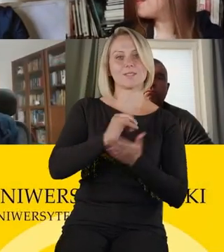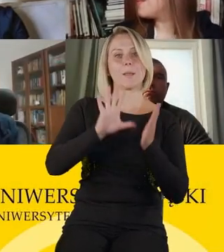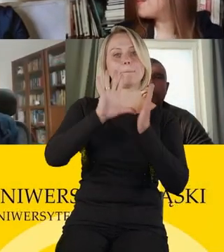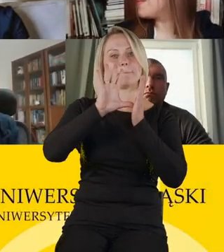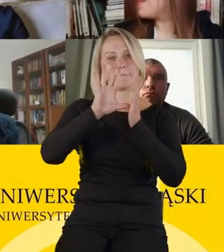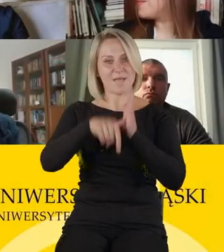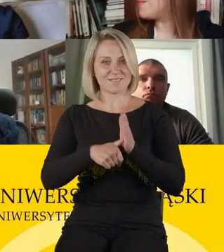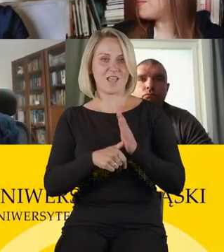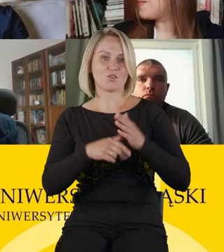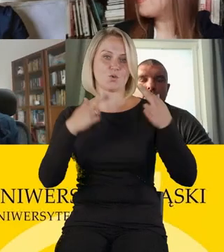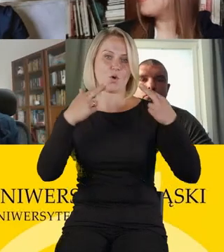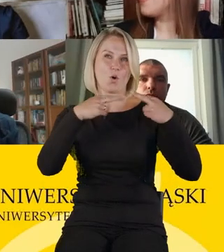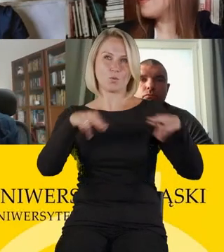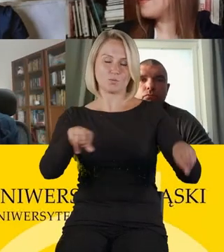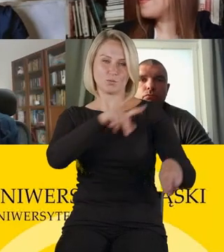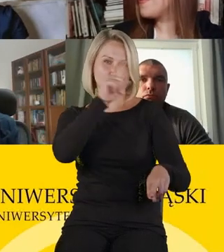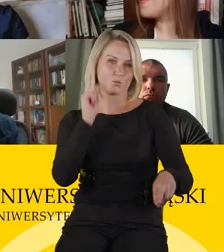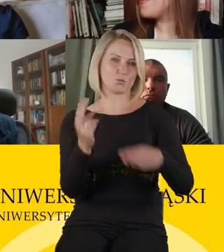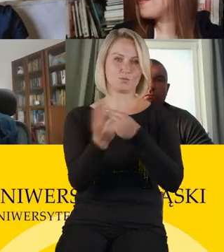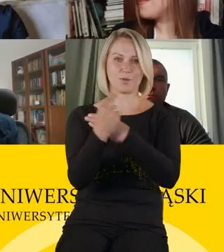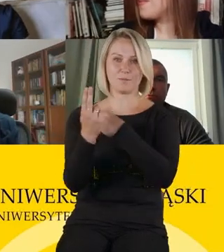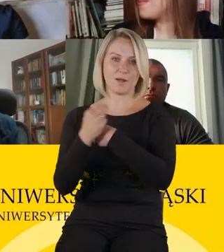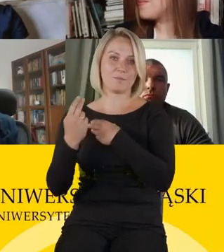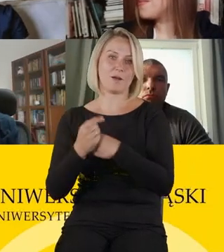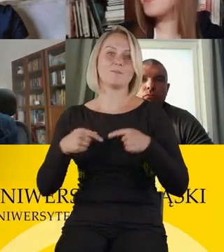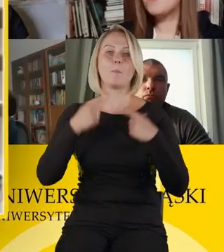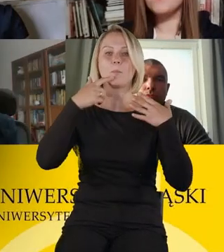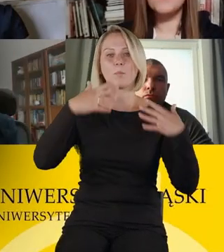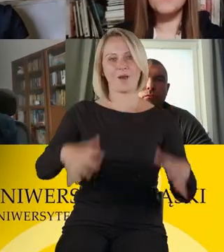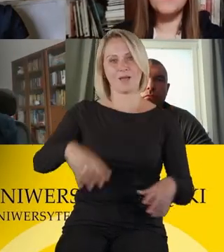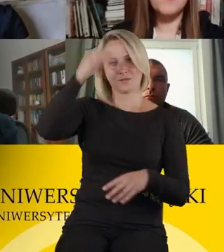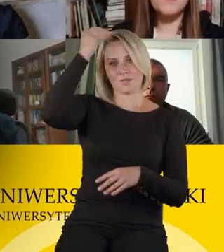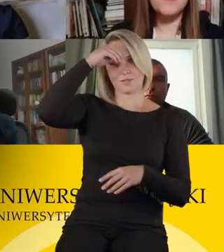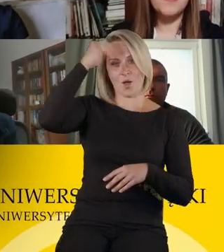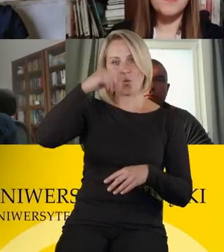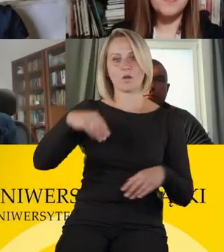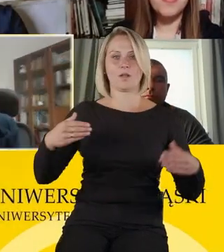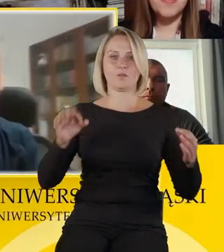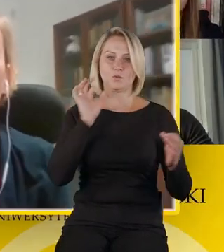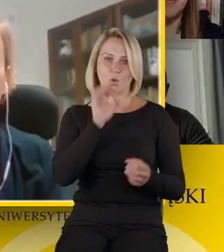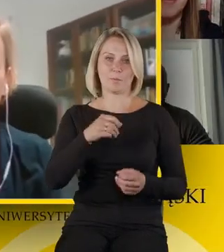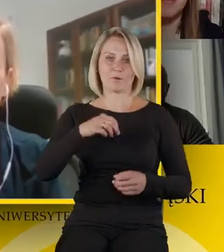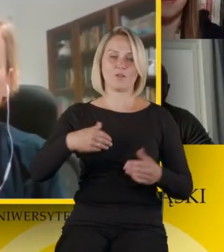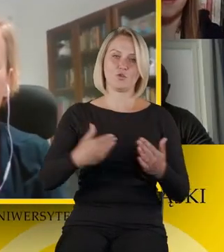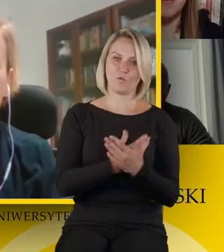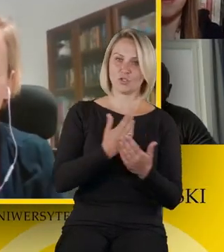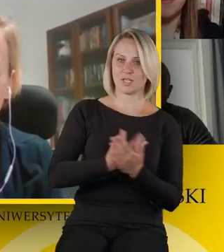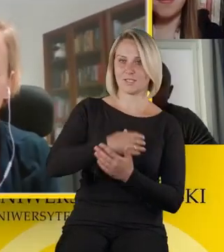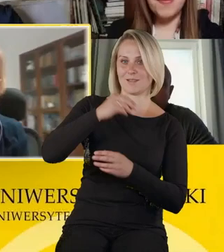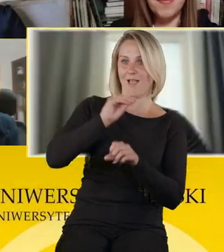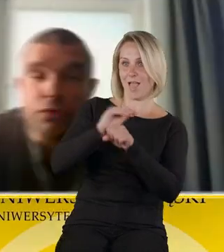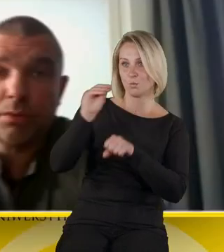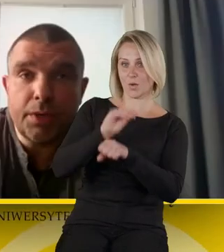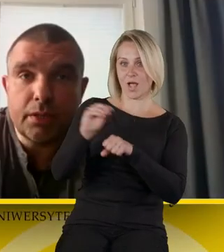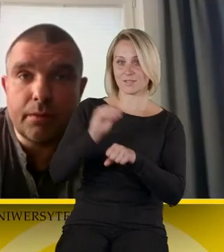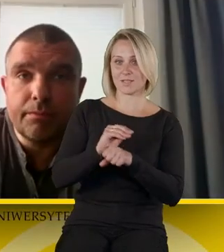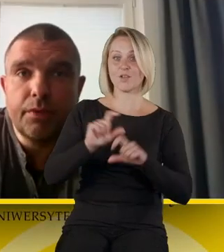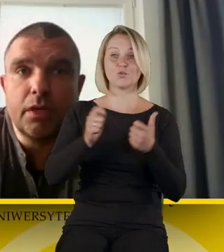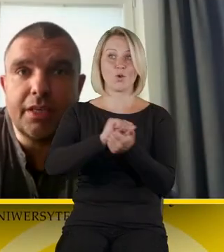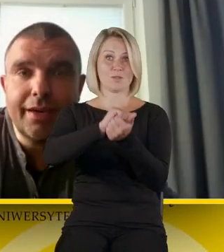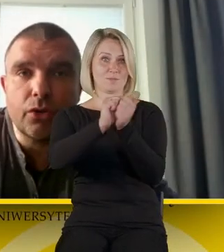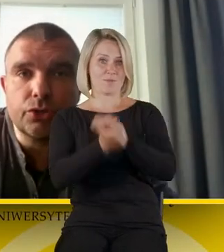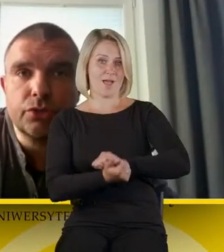dla kilkunastu tysięcy uczniów. Popularyzujemy naukę. I dobrą, nowoczesną edukację. A to, co nas definiuje, to